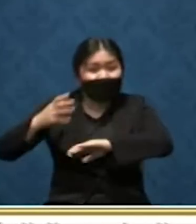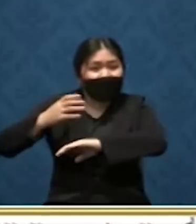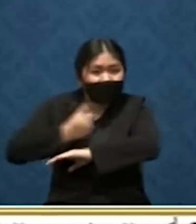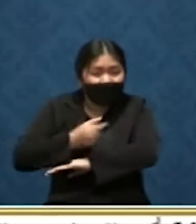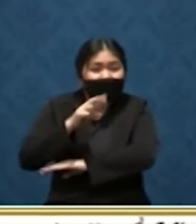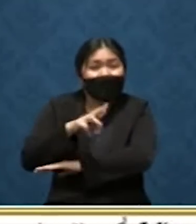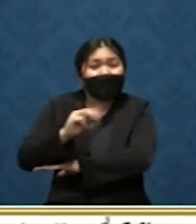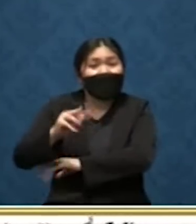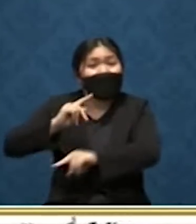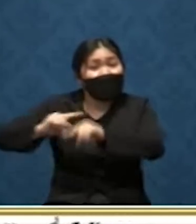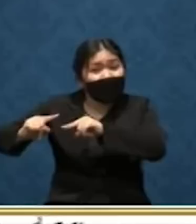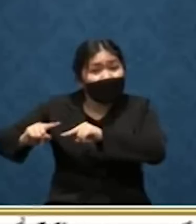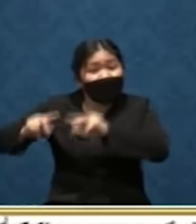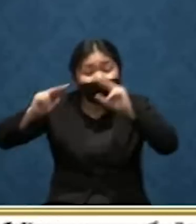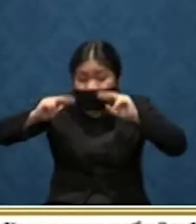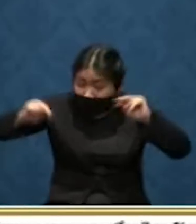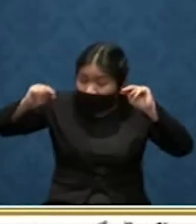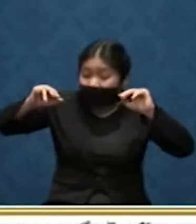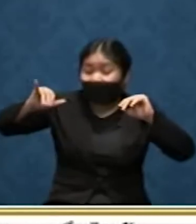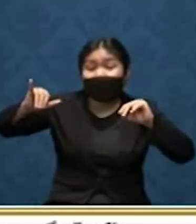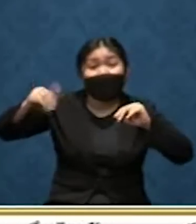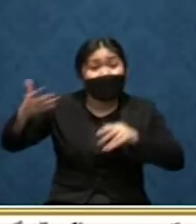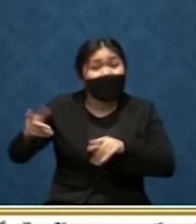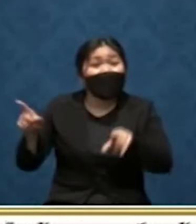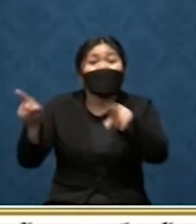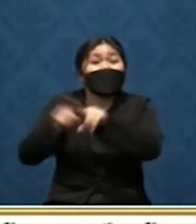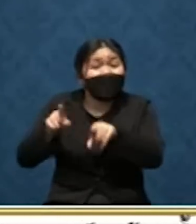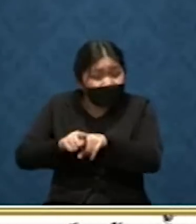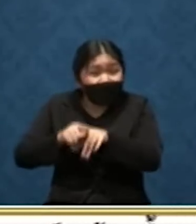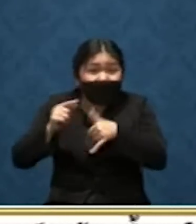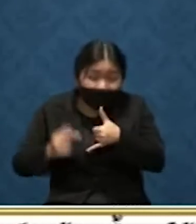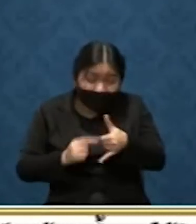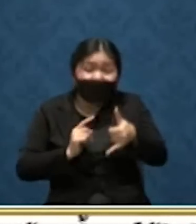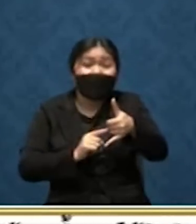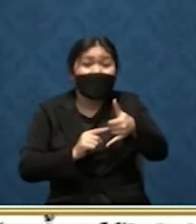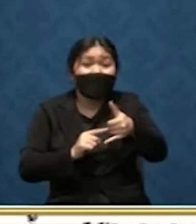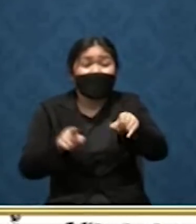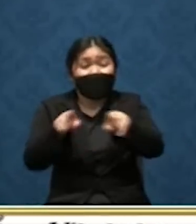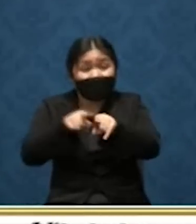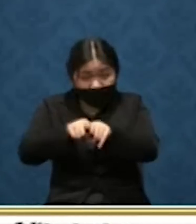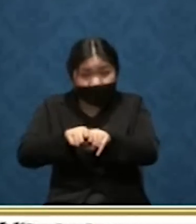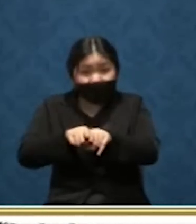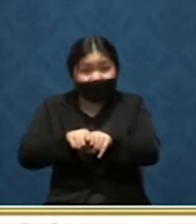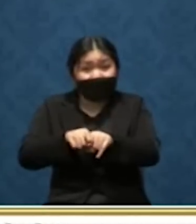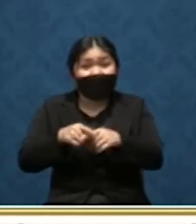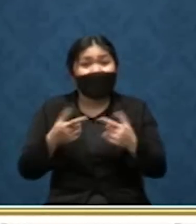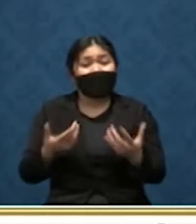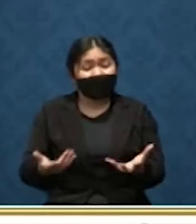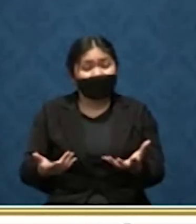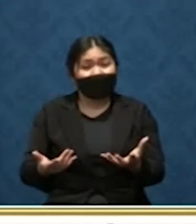นตีต่ๆผลเอกปยติกไปเป็พีเซนเตอ์ให้กับ อยู่สนฉีเลยนะฮะนี่คือสงทเกิดข้ครับ